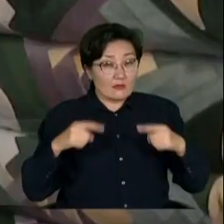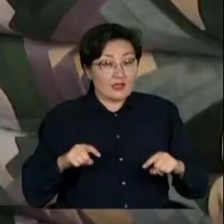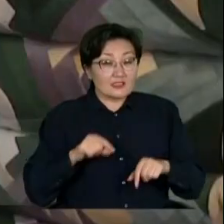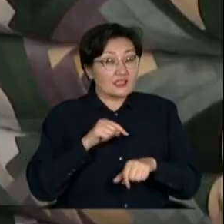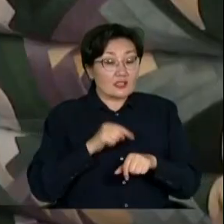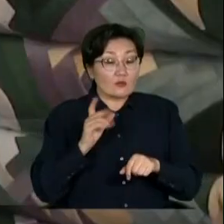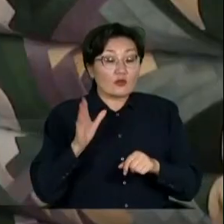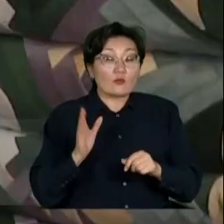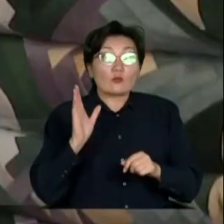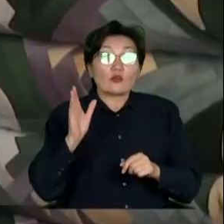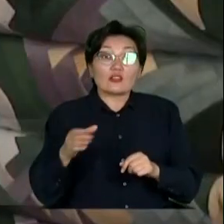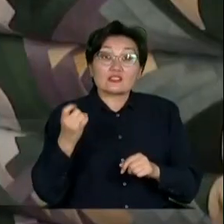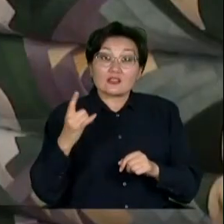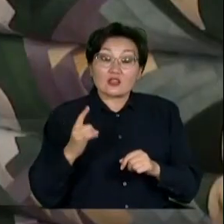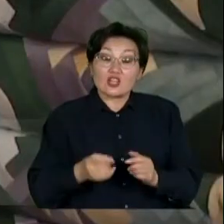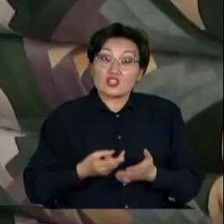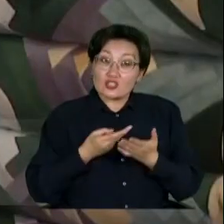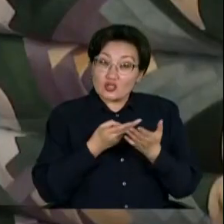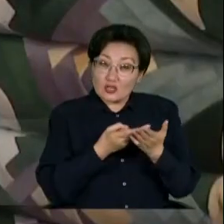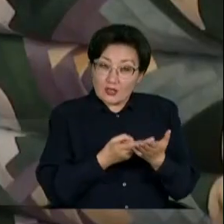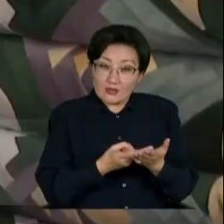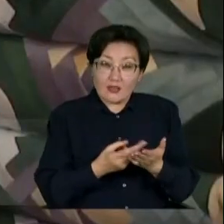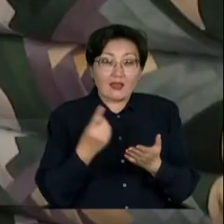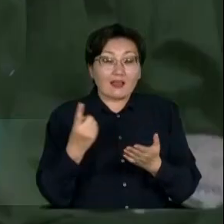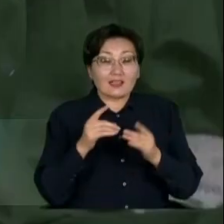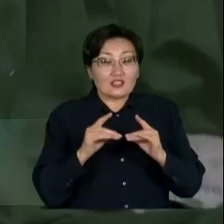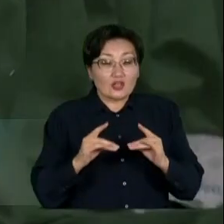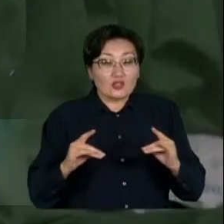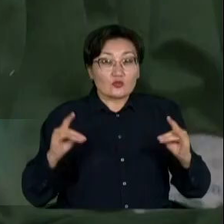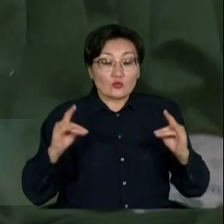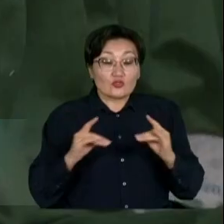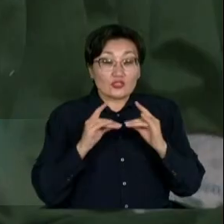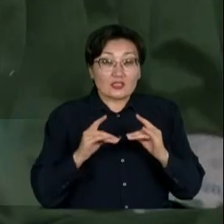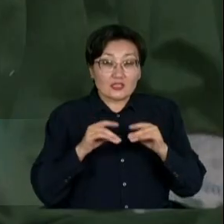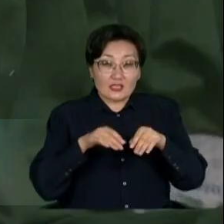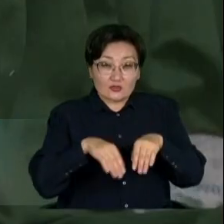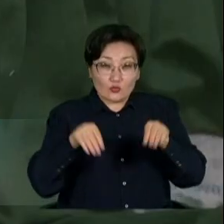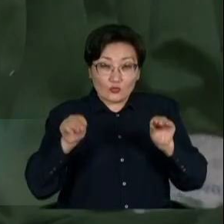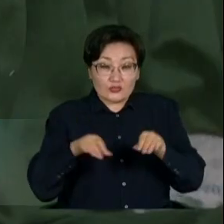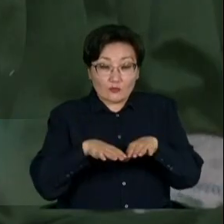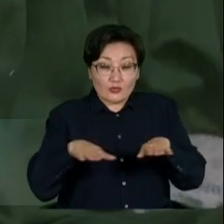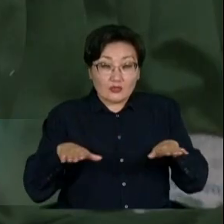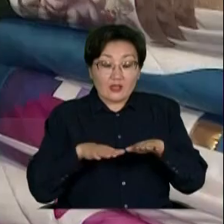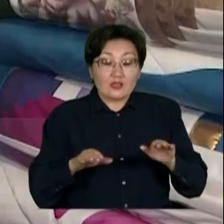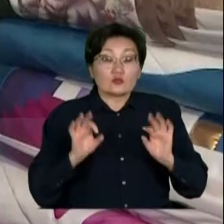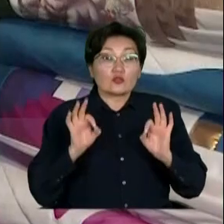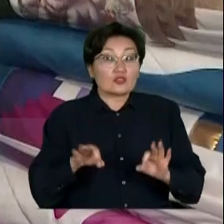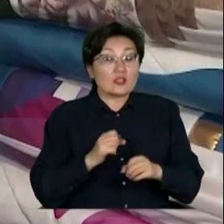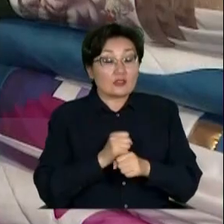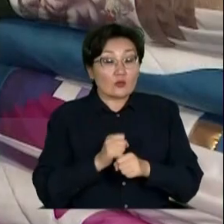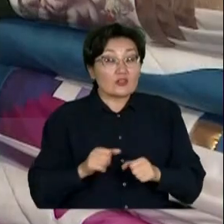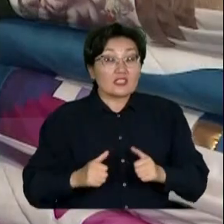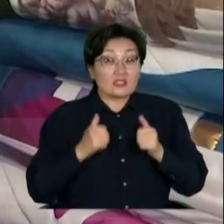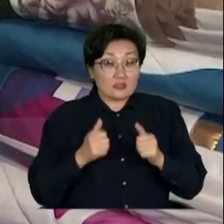Болашақ баланың, бөпенің жататын алғашқы төсеніші ғой. Адал жасауға тырысамын. Мен де анамын, мен де